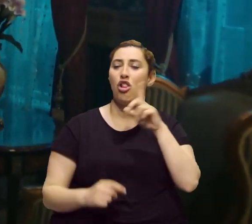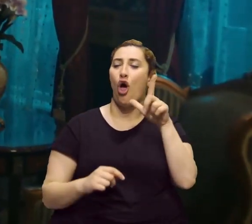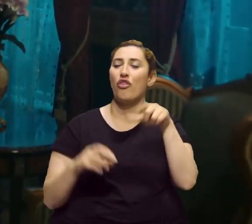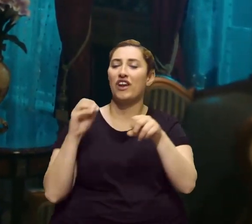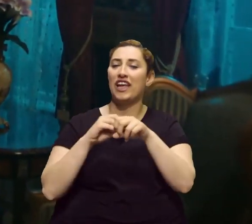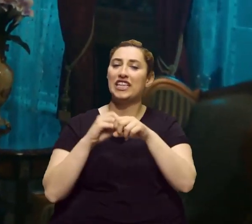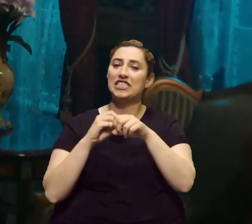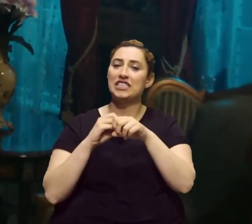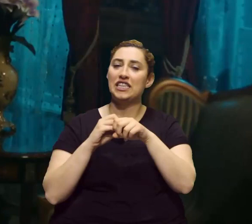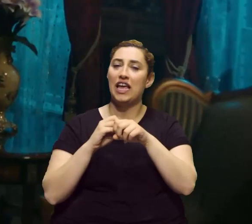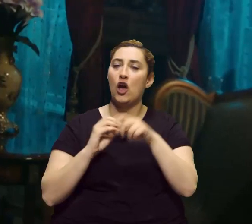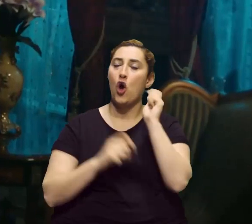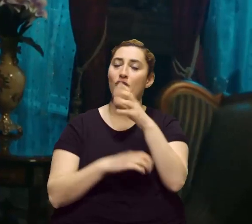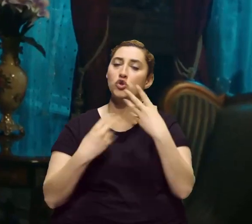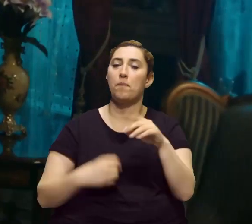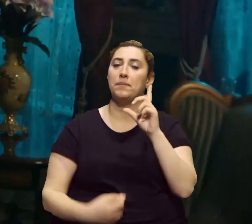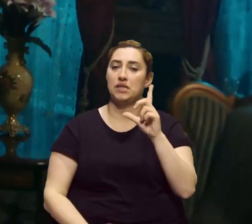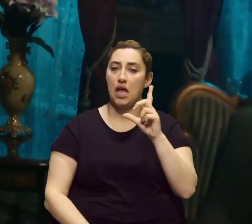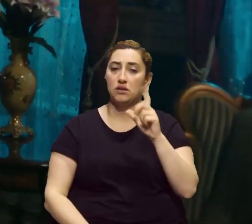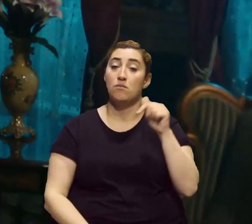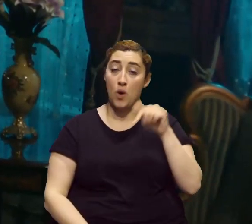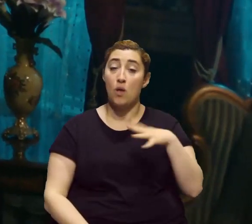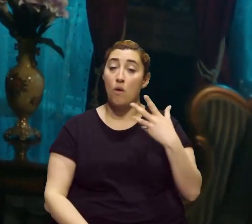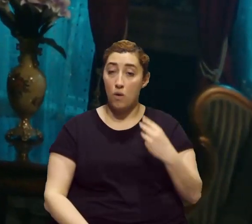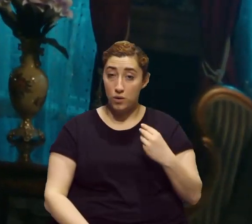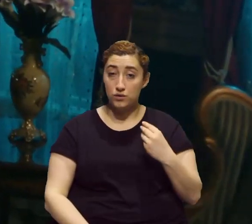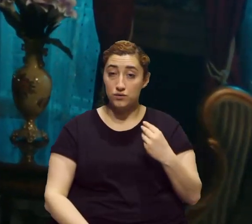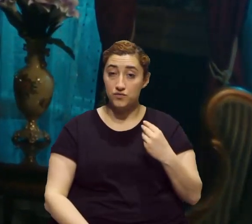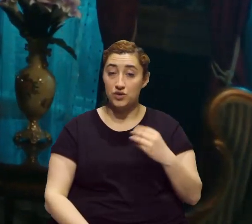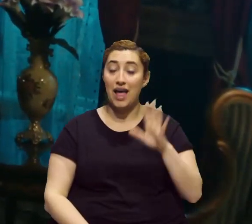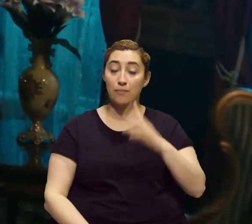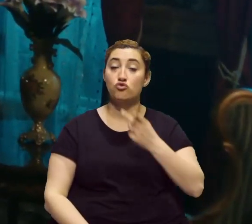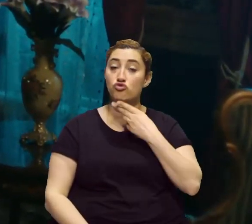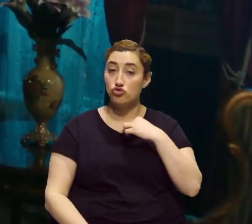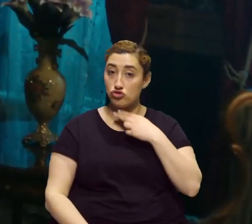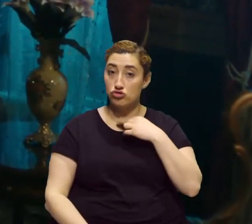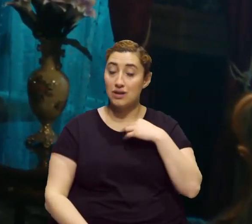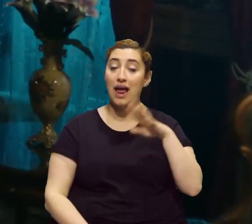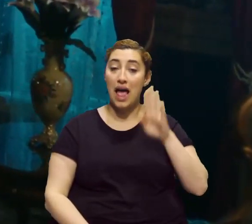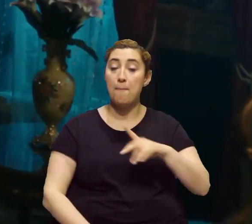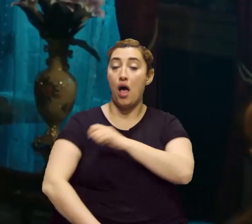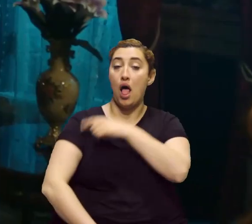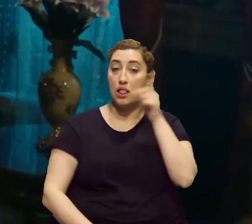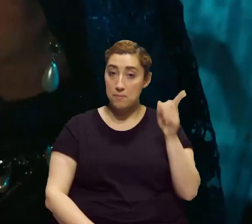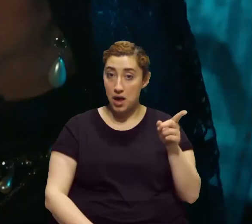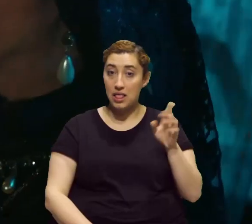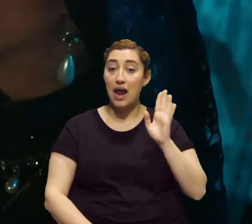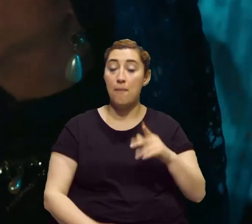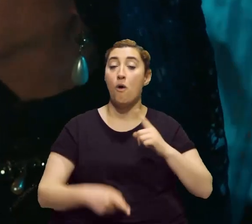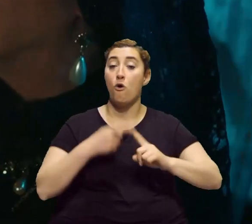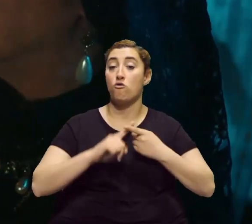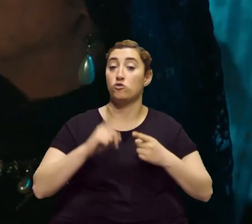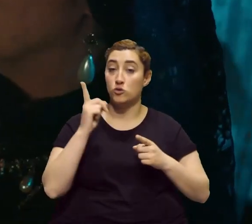bir konferans tertip etmeliyiz. Böylece hem Ruslara, hem Almanlara, hem